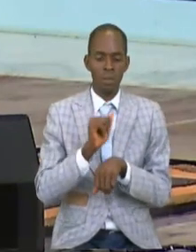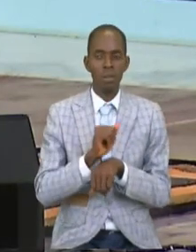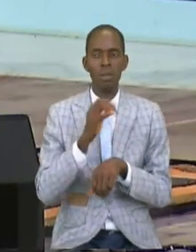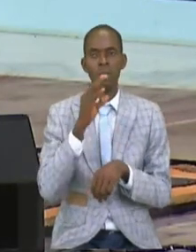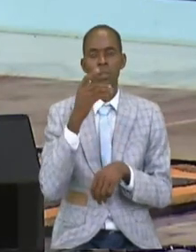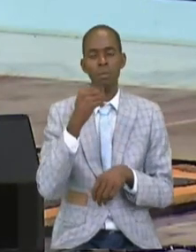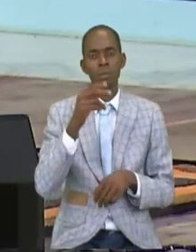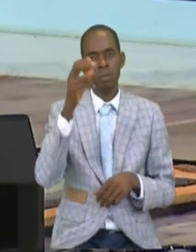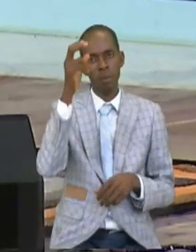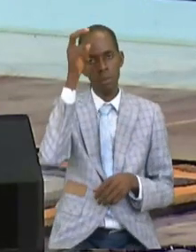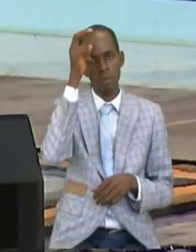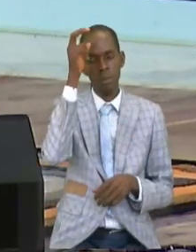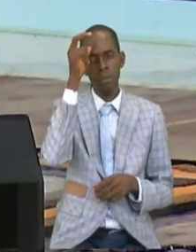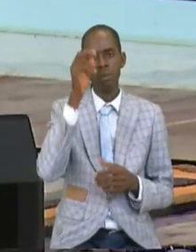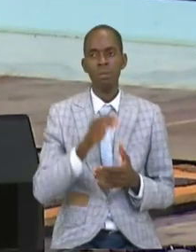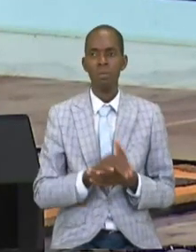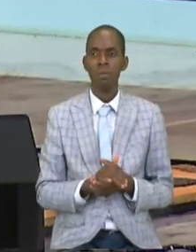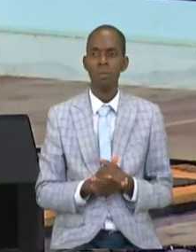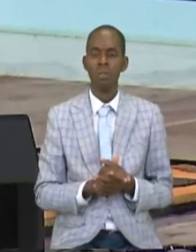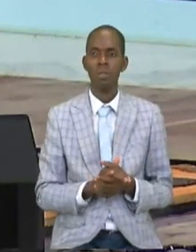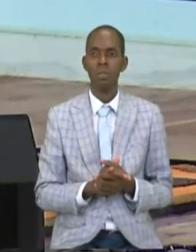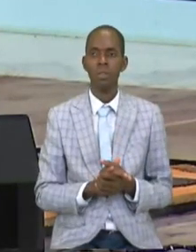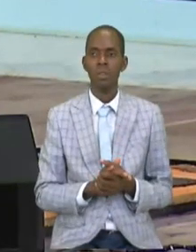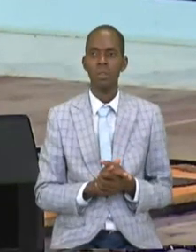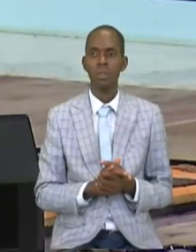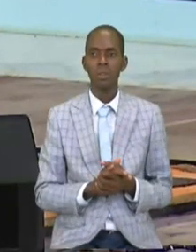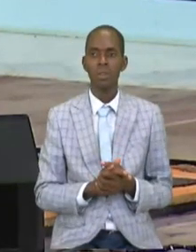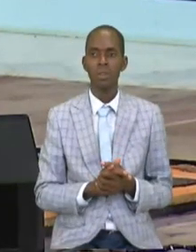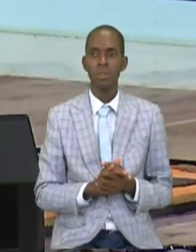c'est l'œuvre du diable.